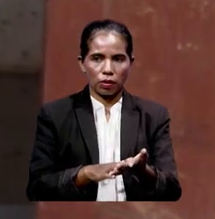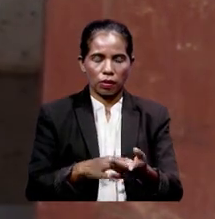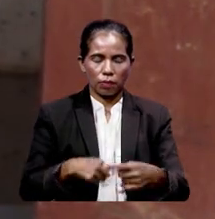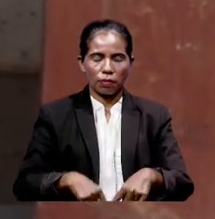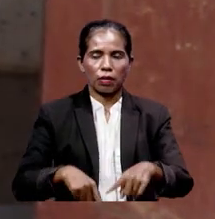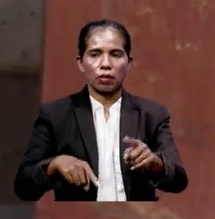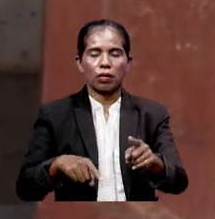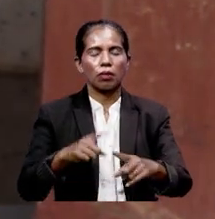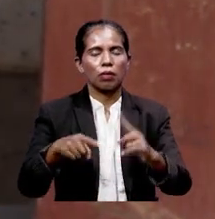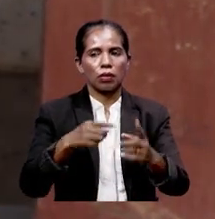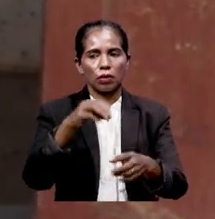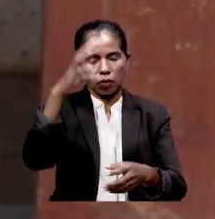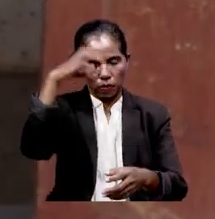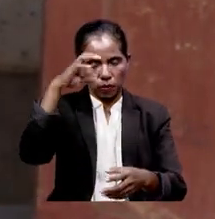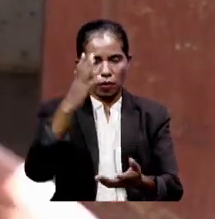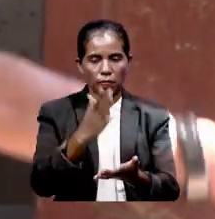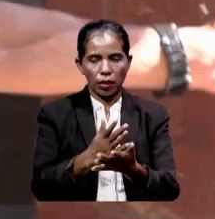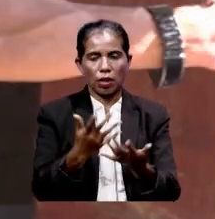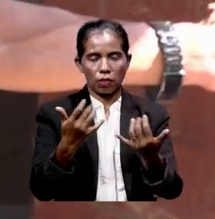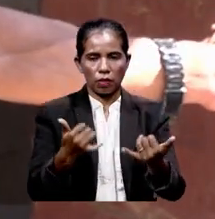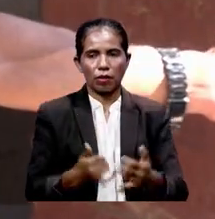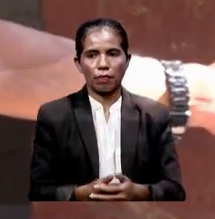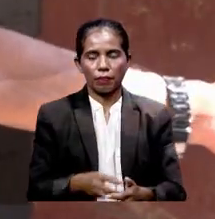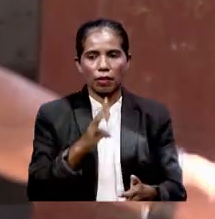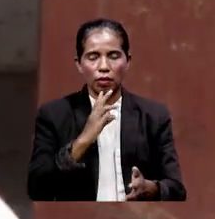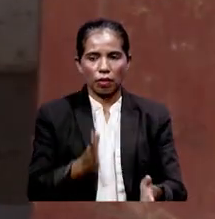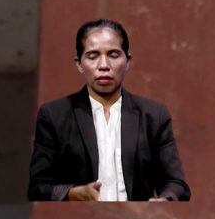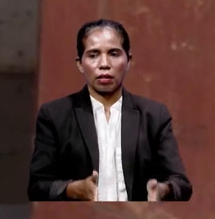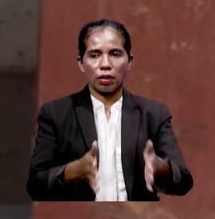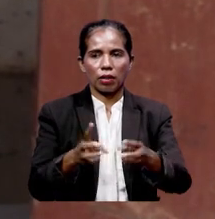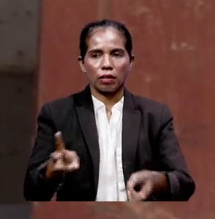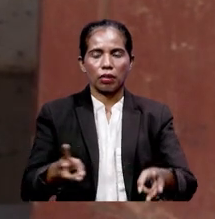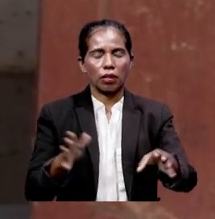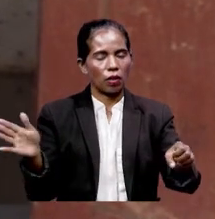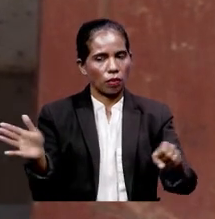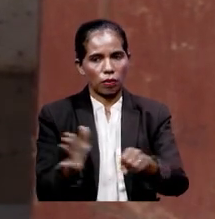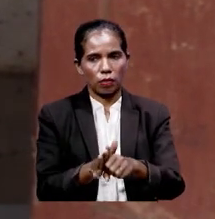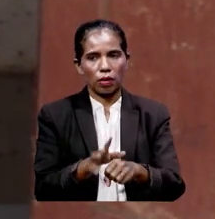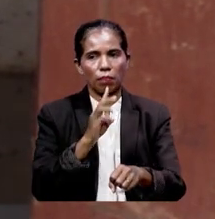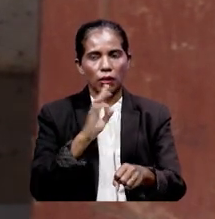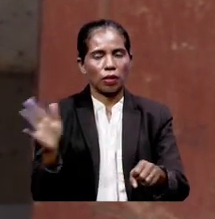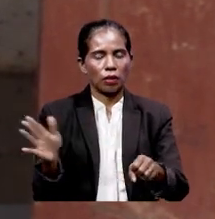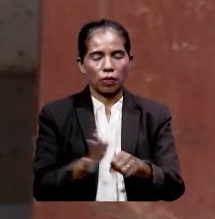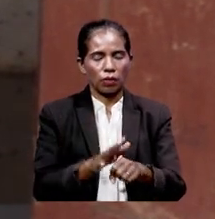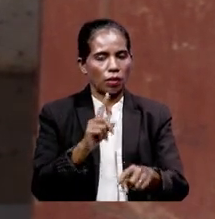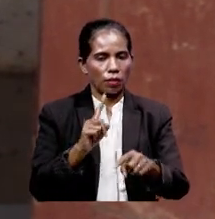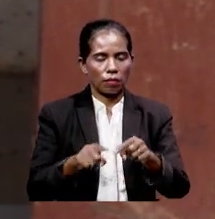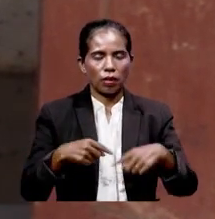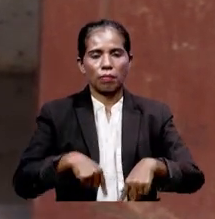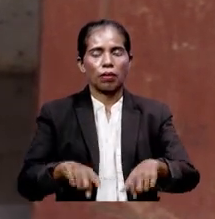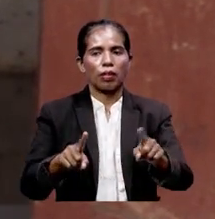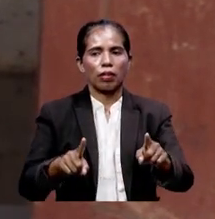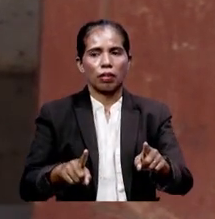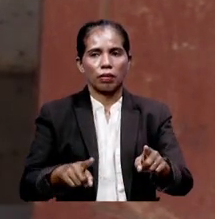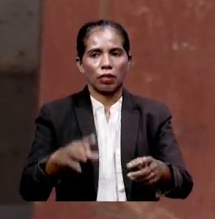ba bahira udang para ne amas bale para mas agora saluran bot ne strara de tersumbat ya ona antau be nakunun label sirkula ona beida na be skol